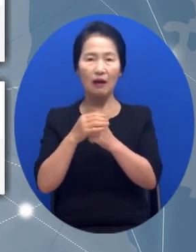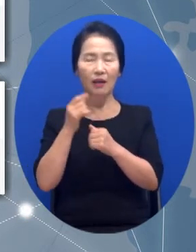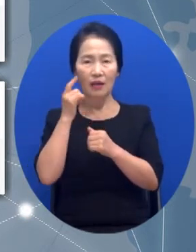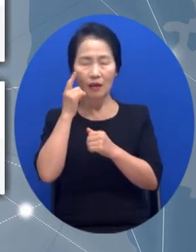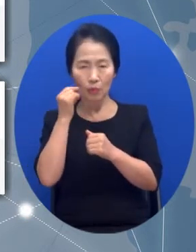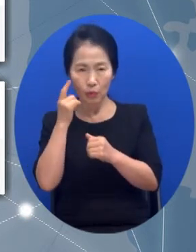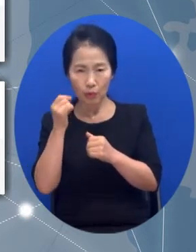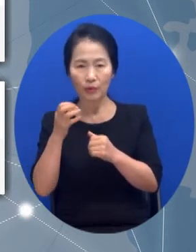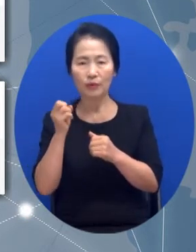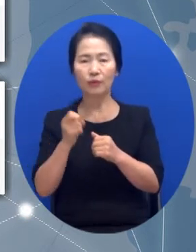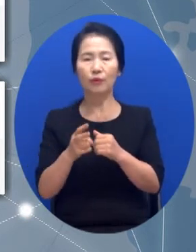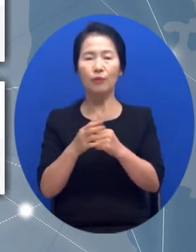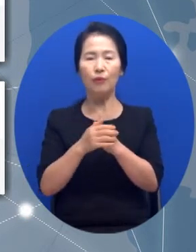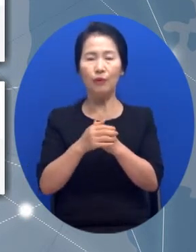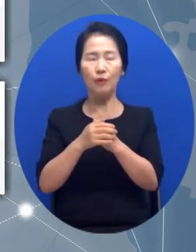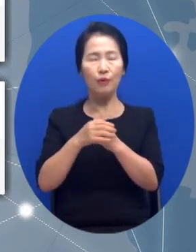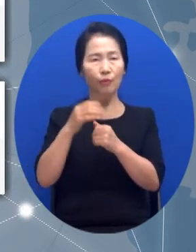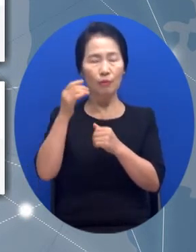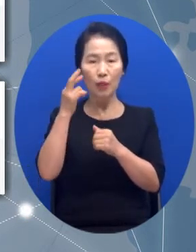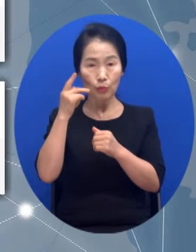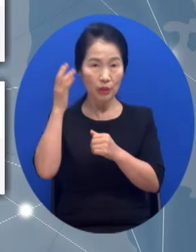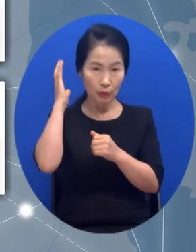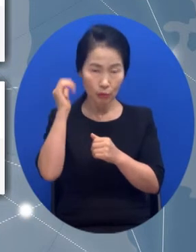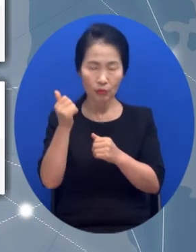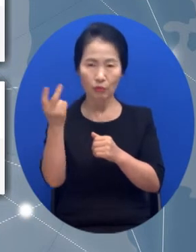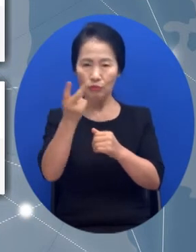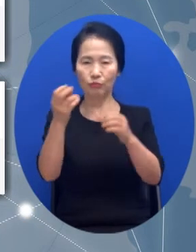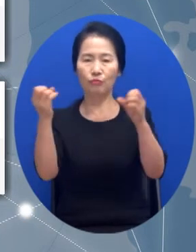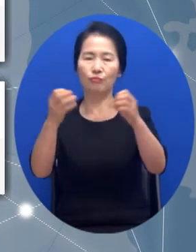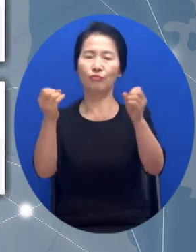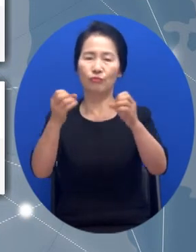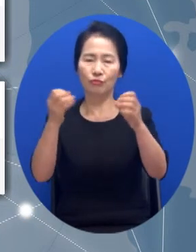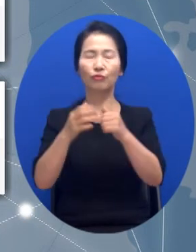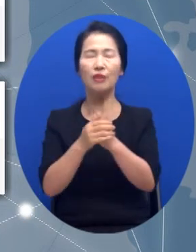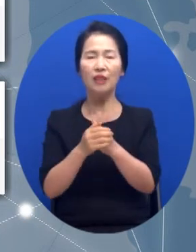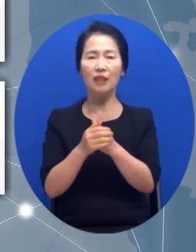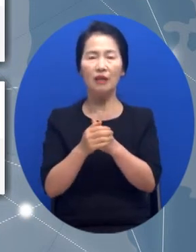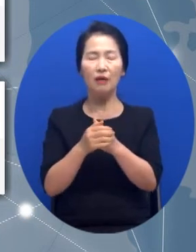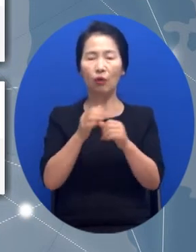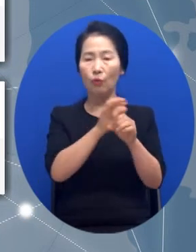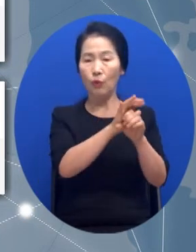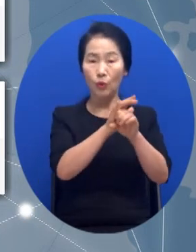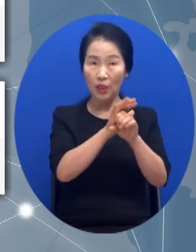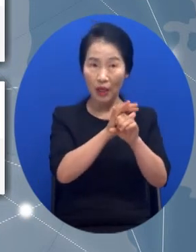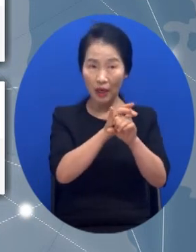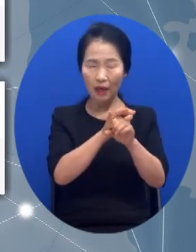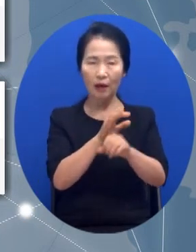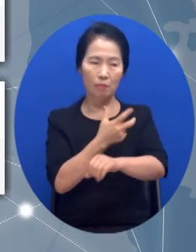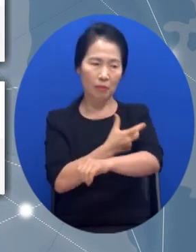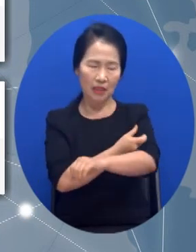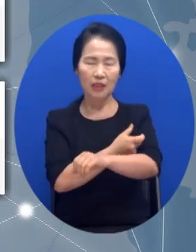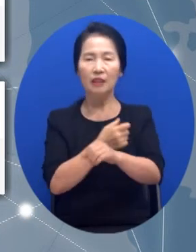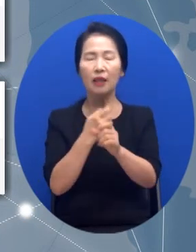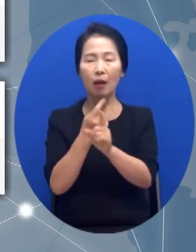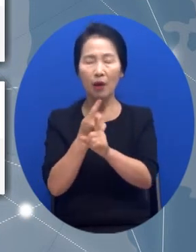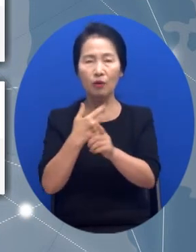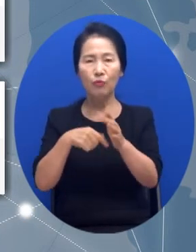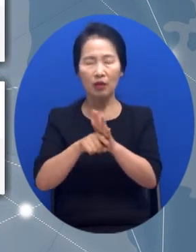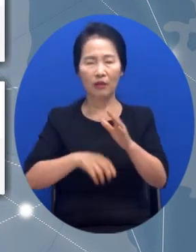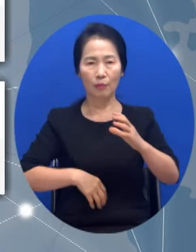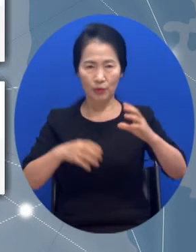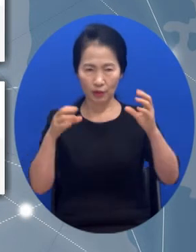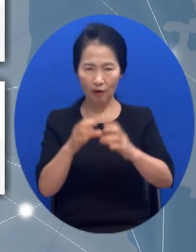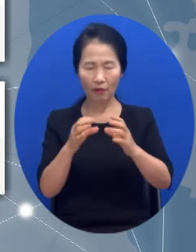트럼프 미국 대통령과 전화회담을 가졌습니다. 두 정상은 코로나19 백신 개발 등에 협력할 것을